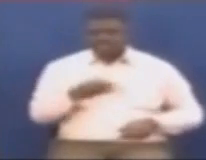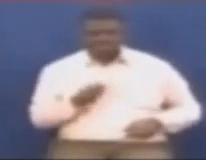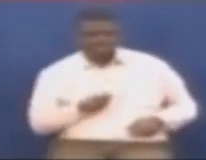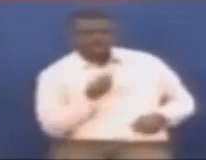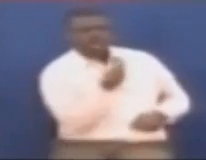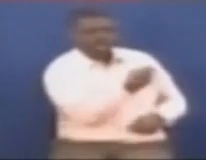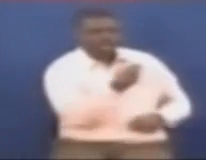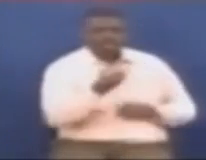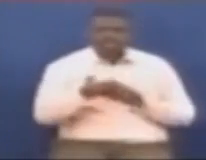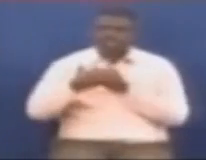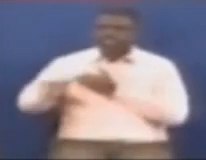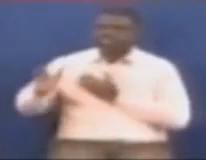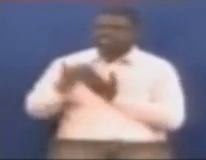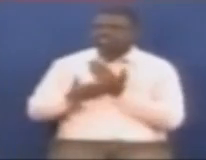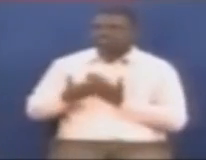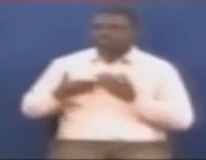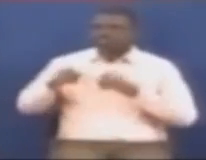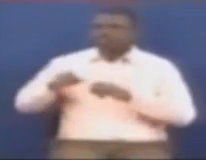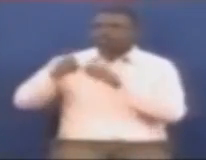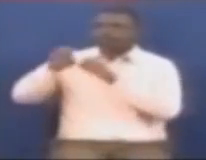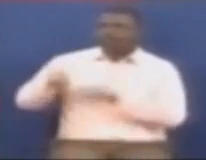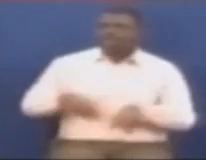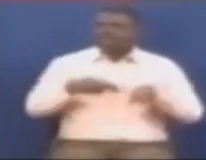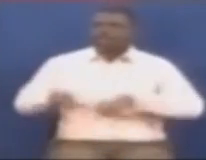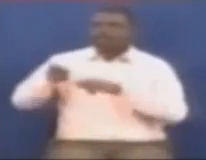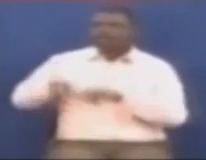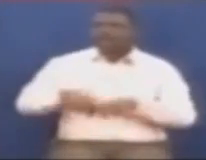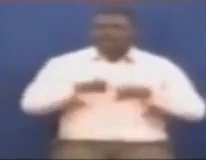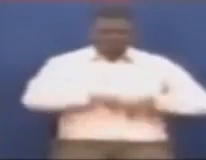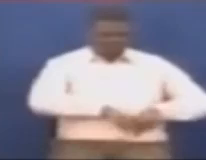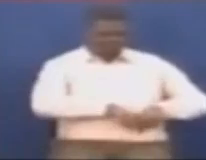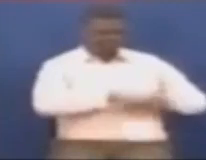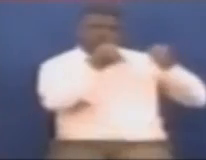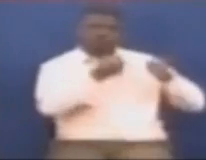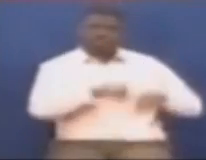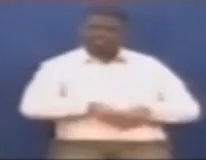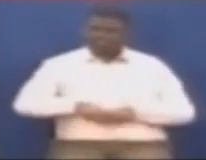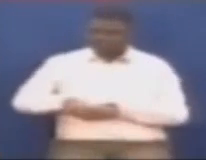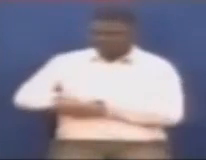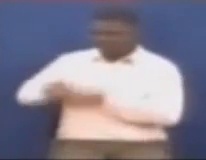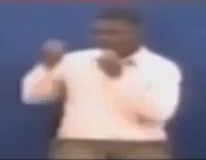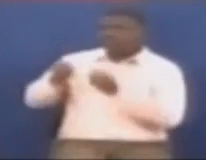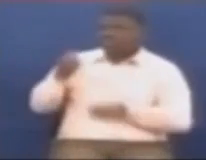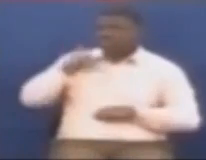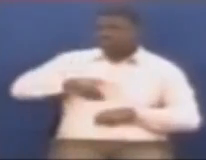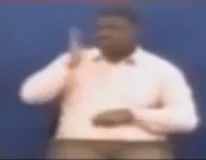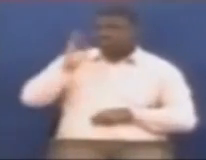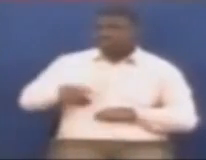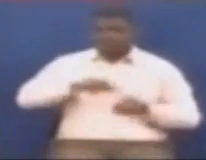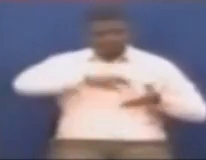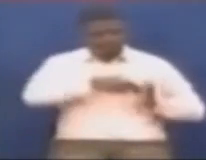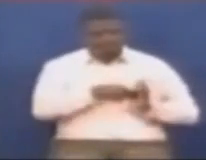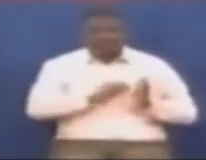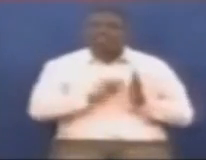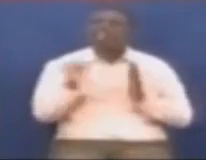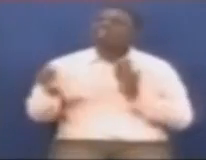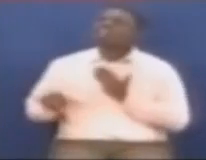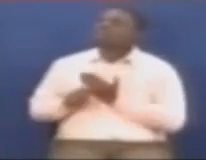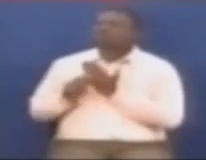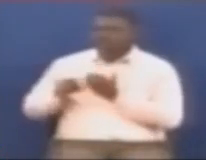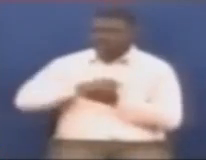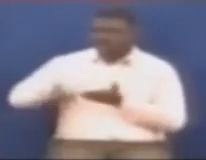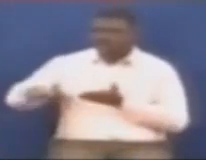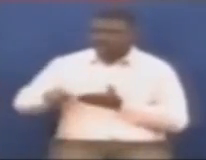kina na kupata thamani halisi ya fedha zilizookolewa kutoka serikali